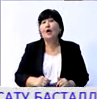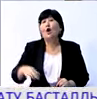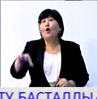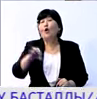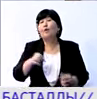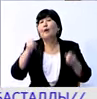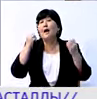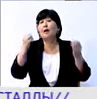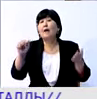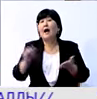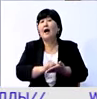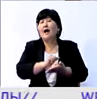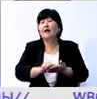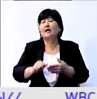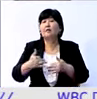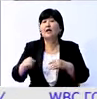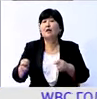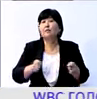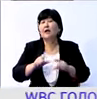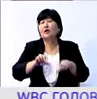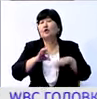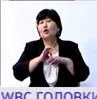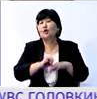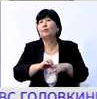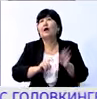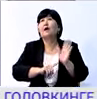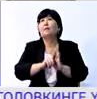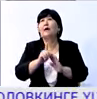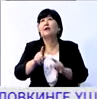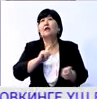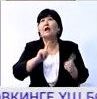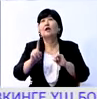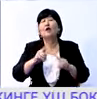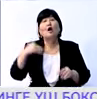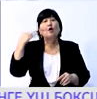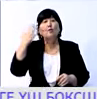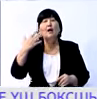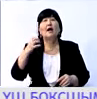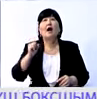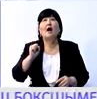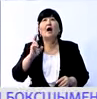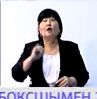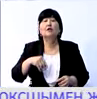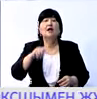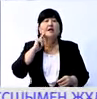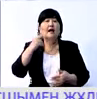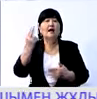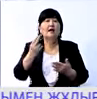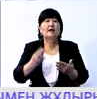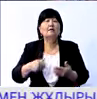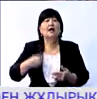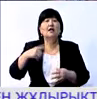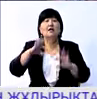Облыстық мәдениет, архивтер және құжаттама басқармасының ұйымдастыруымен басталған бұл симпозиумның мақсаты аға ұрпақ пен жас қылқалам шеберлері